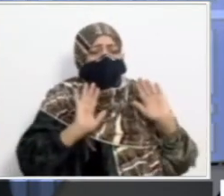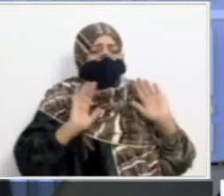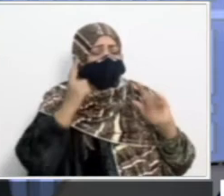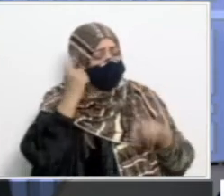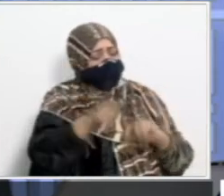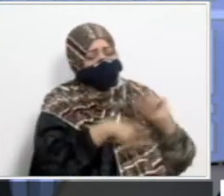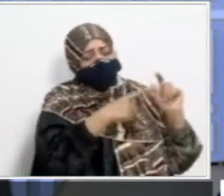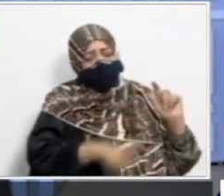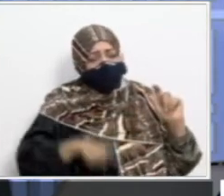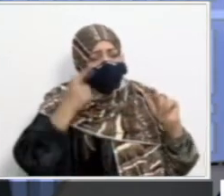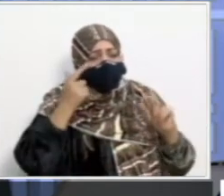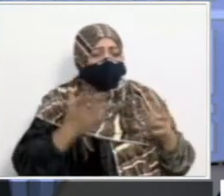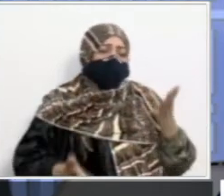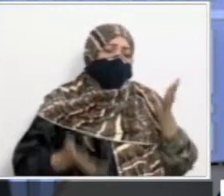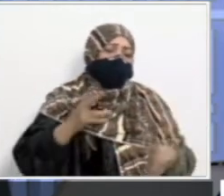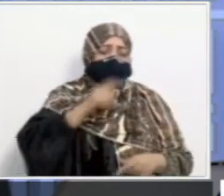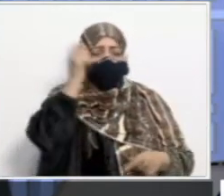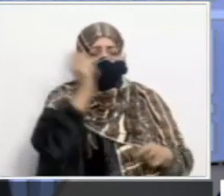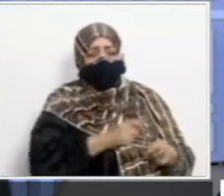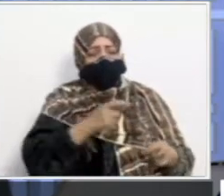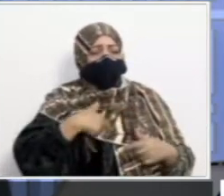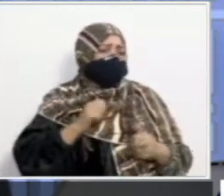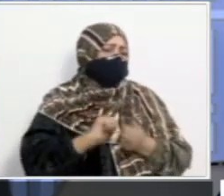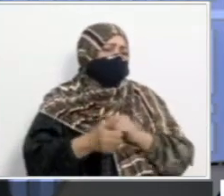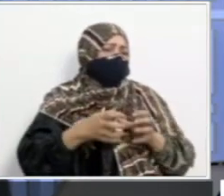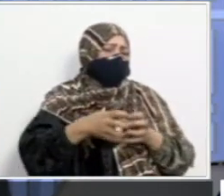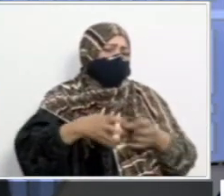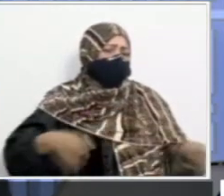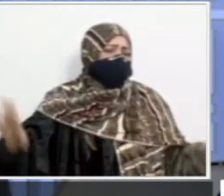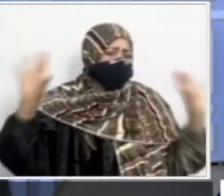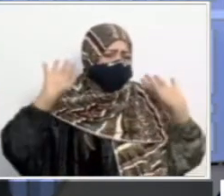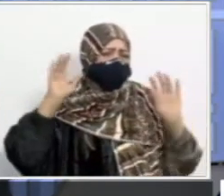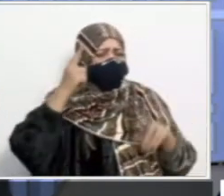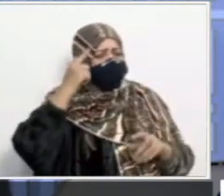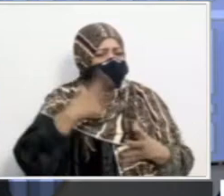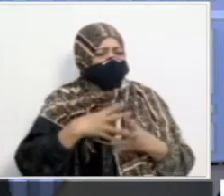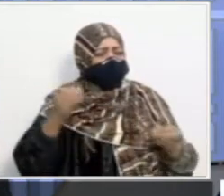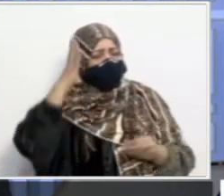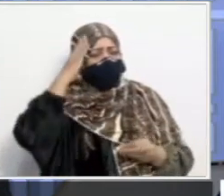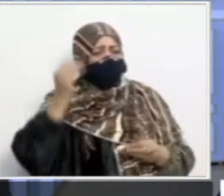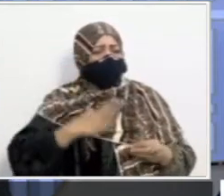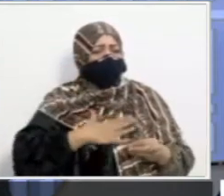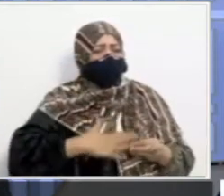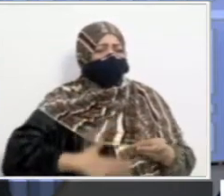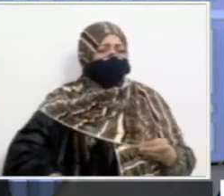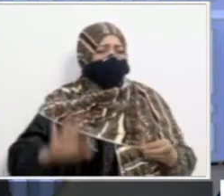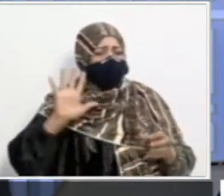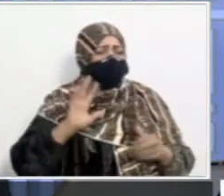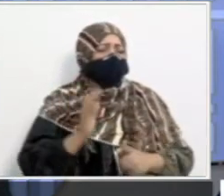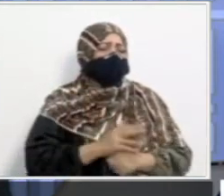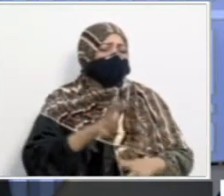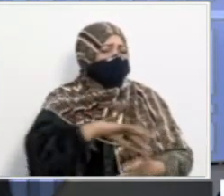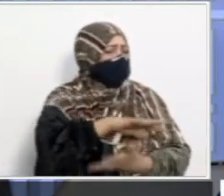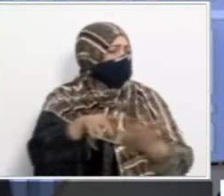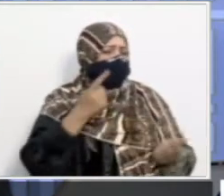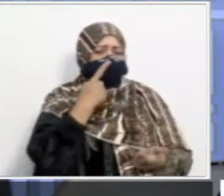نبوا نفتدوا بالخلع ويعني أقل مشاكل ووقت ويعني يحافظوا على